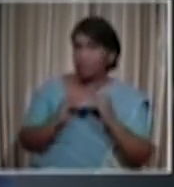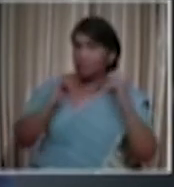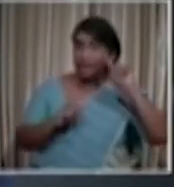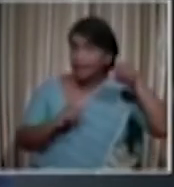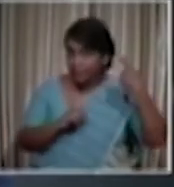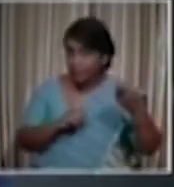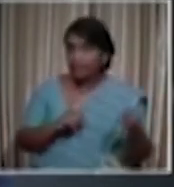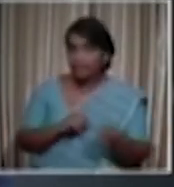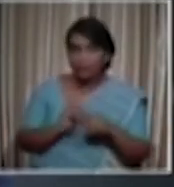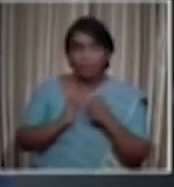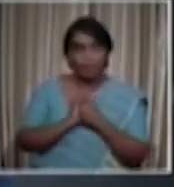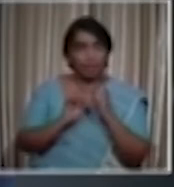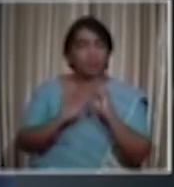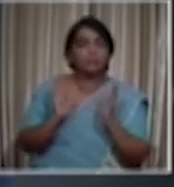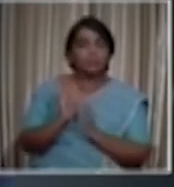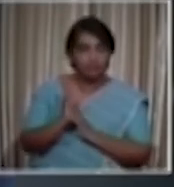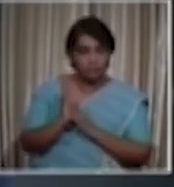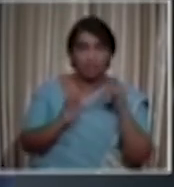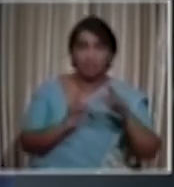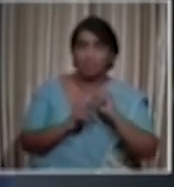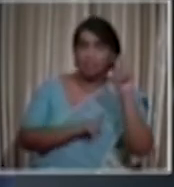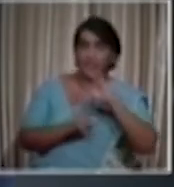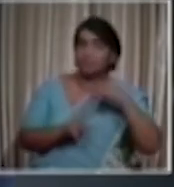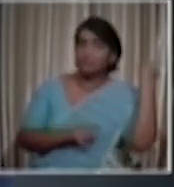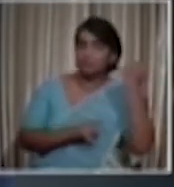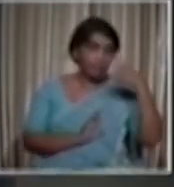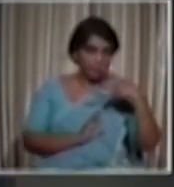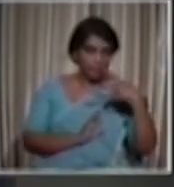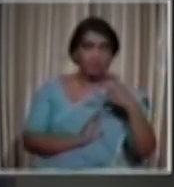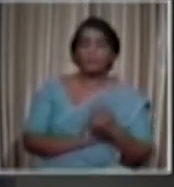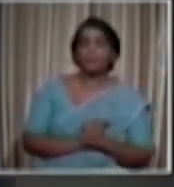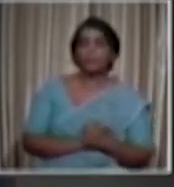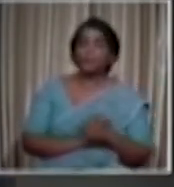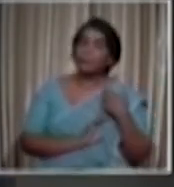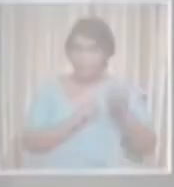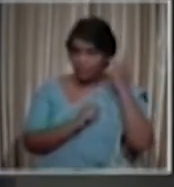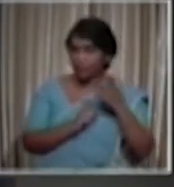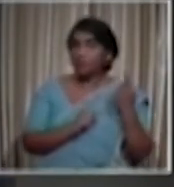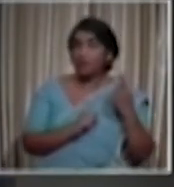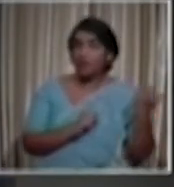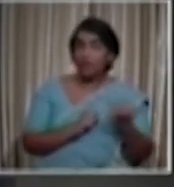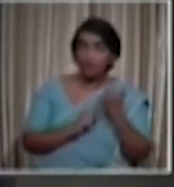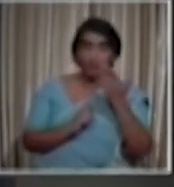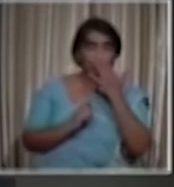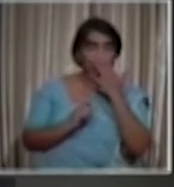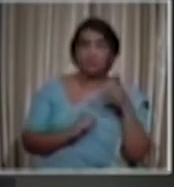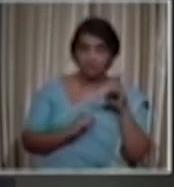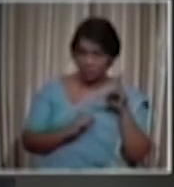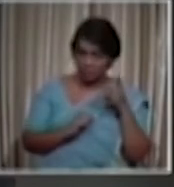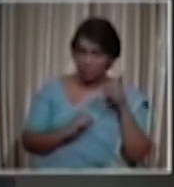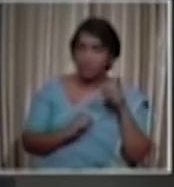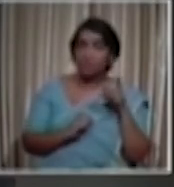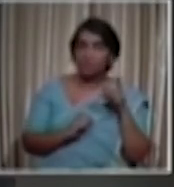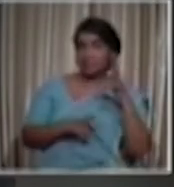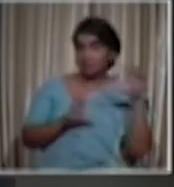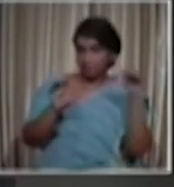හෙට දිනේදී ගරු අග්‍රාමාත්‍යතුමා විසින් මේ ගරු සභාවට පැහැදිලි කිරීමක් කරනවා. මම බලාපොරොත්තු වෙනවා අලුතෙන් පාසල් බස්රත 100ක්